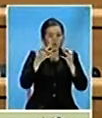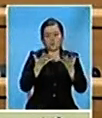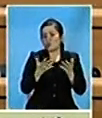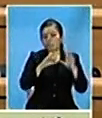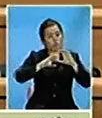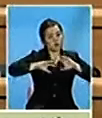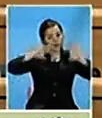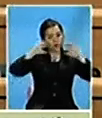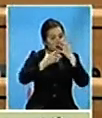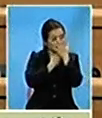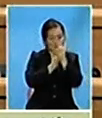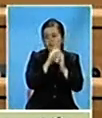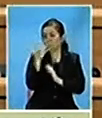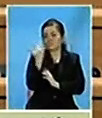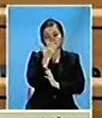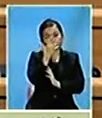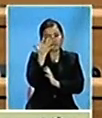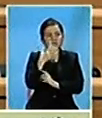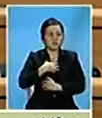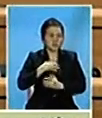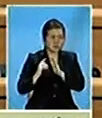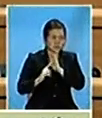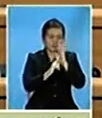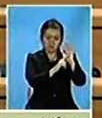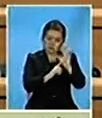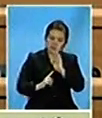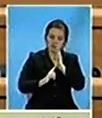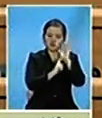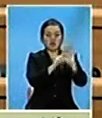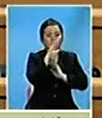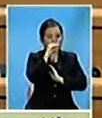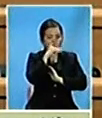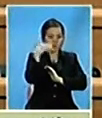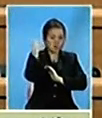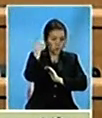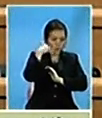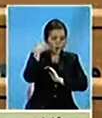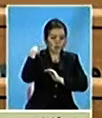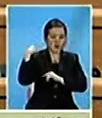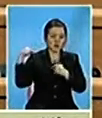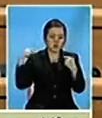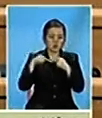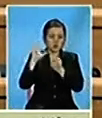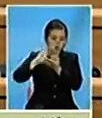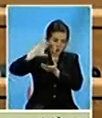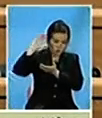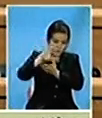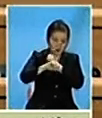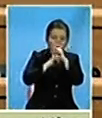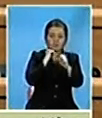บาลนั้นไม่ได้เอาจริงในเรื่องนี้ผมได้พูดเรื่องนี้ในที่ประชุมการพิจารณาพระราชบัญญัติงบประมาณประจำ